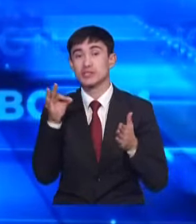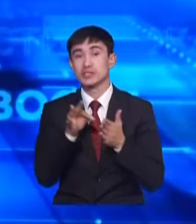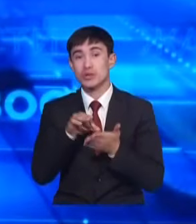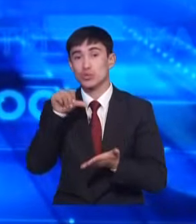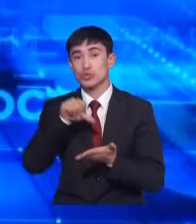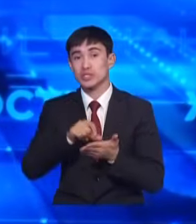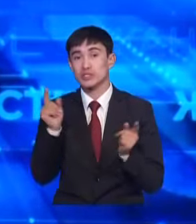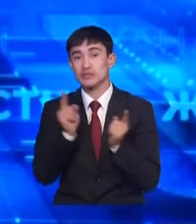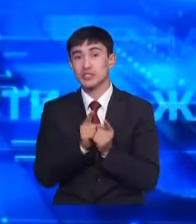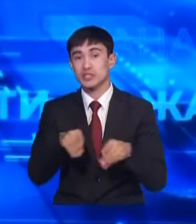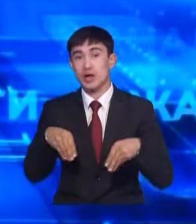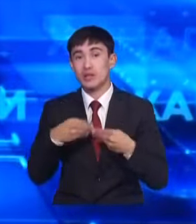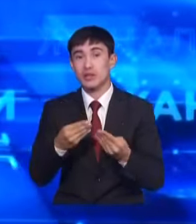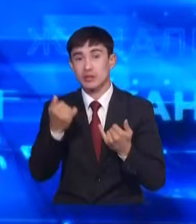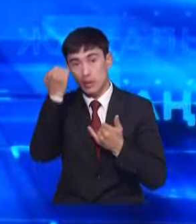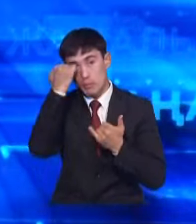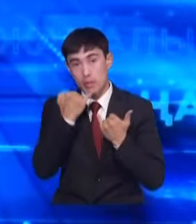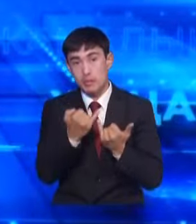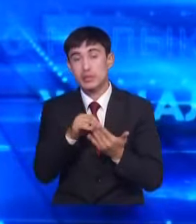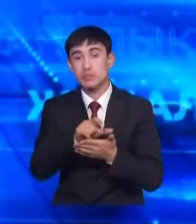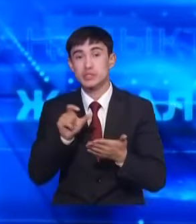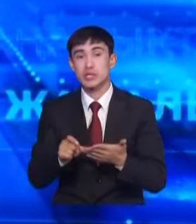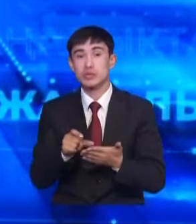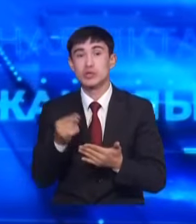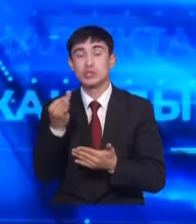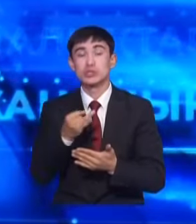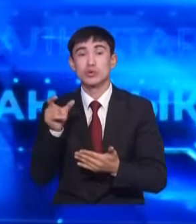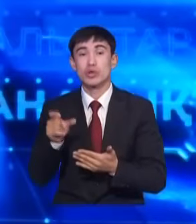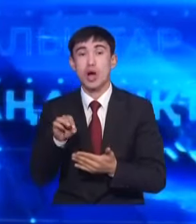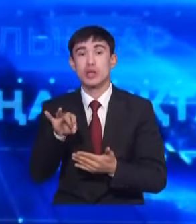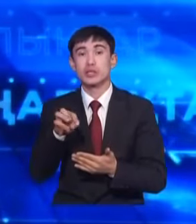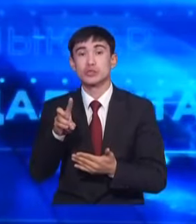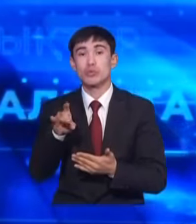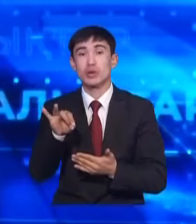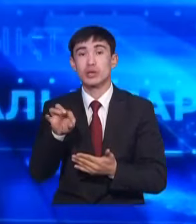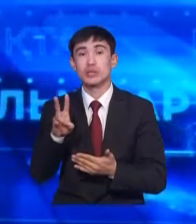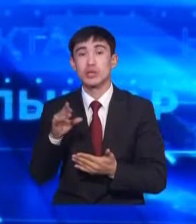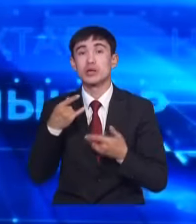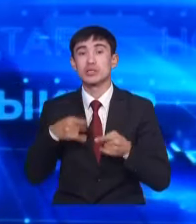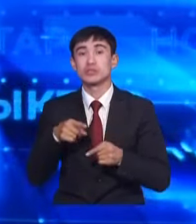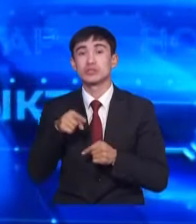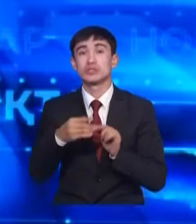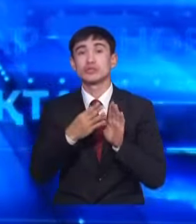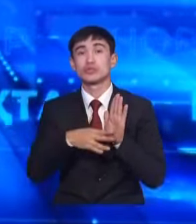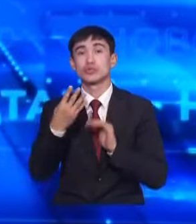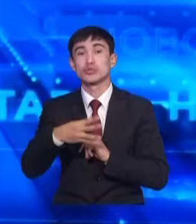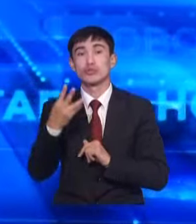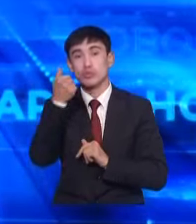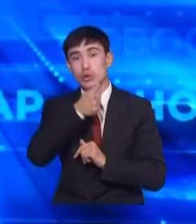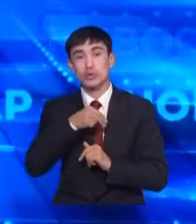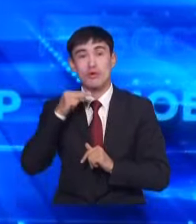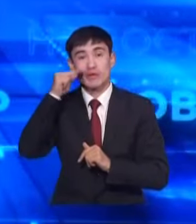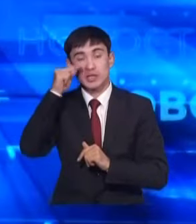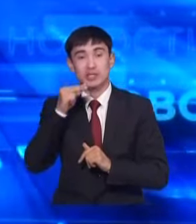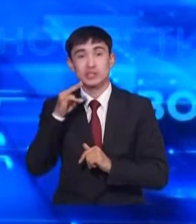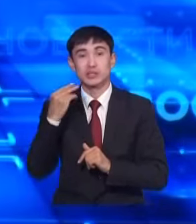первой цели участники встречи отдали Дань памяти писателя и историку Анда суу маракан родившийся в 1944 году в